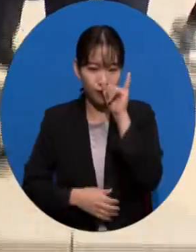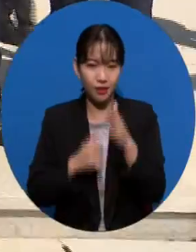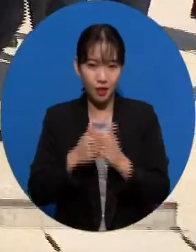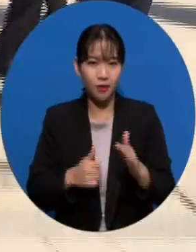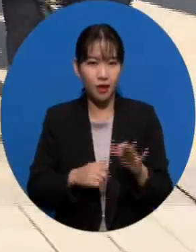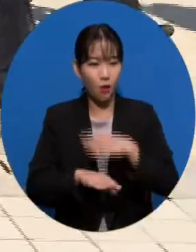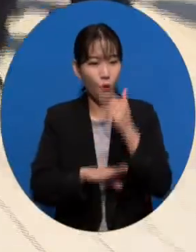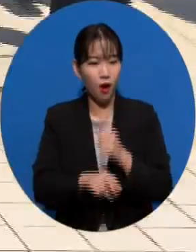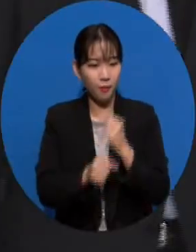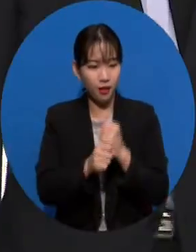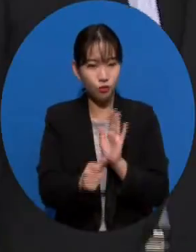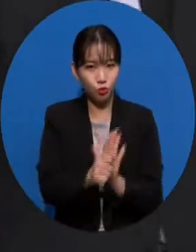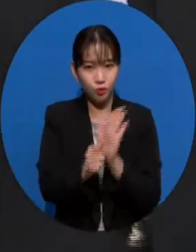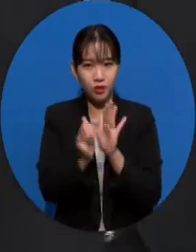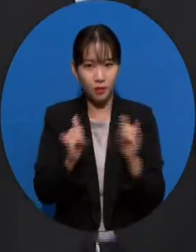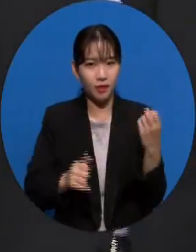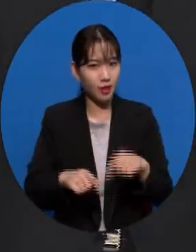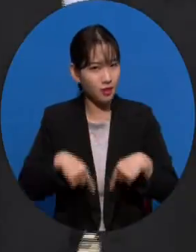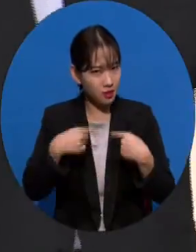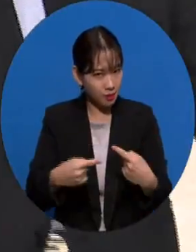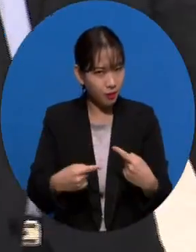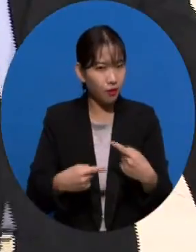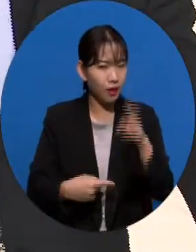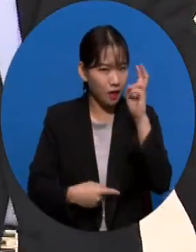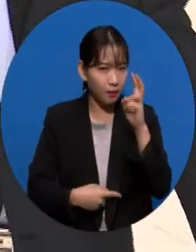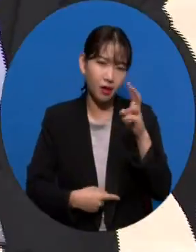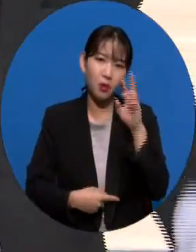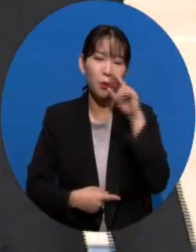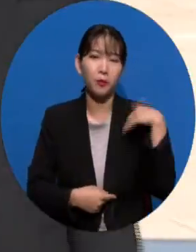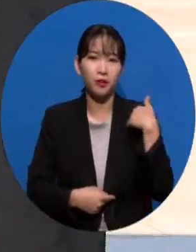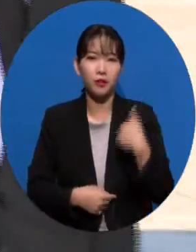킹메이커로 다시 등판할 가능성을 배제할 수만은 없어 보입니다. MBC 뉴스 윤근수입니다.